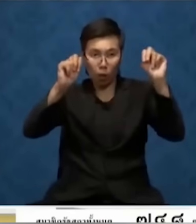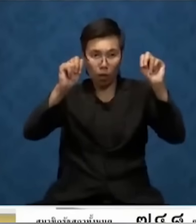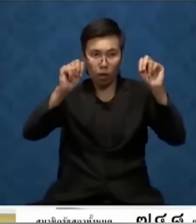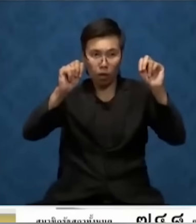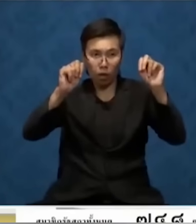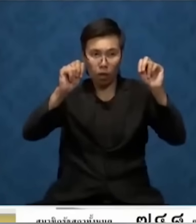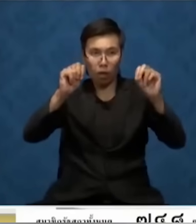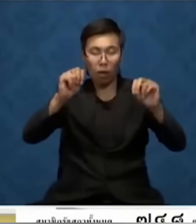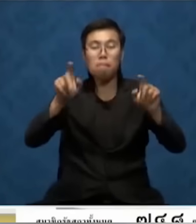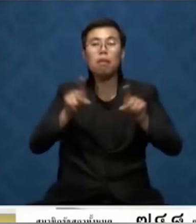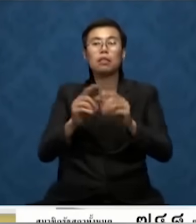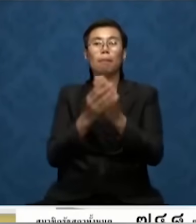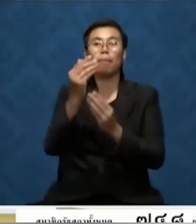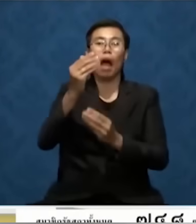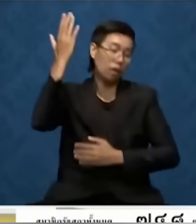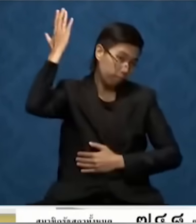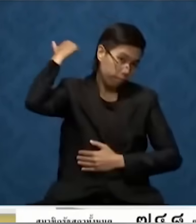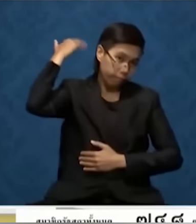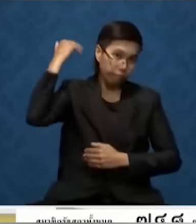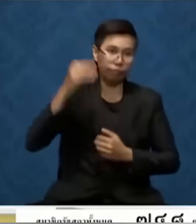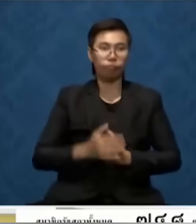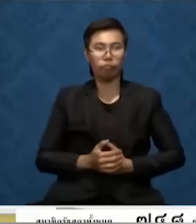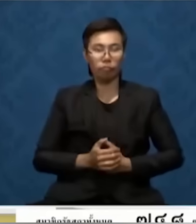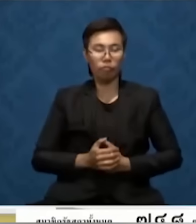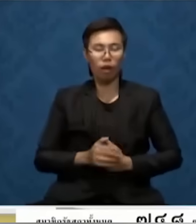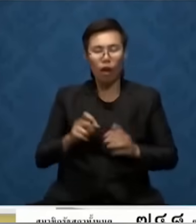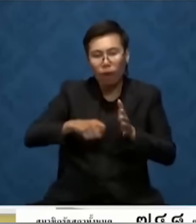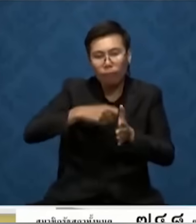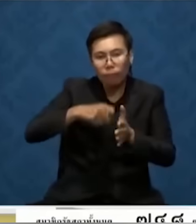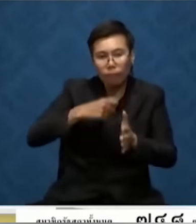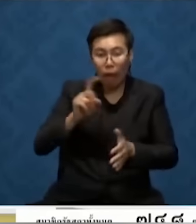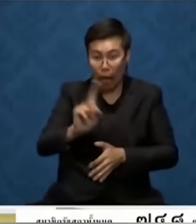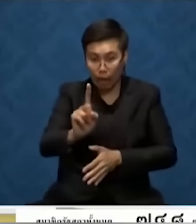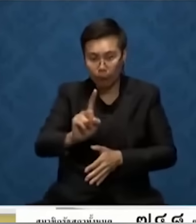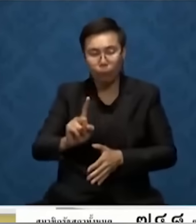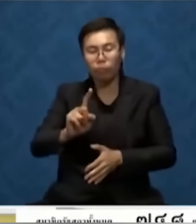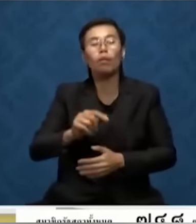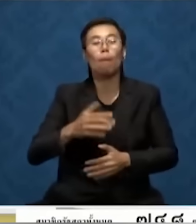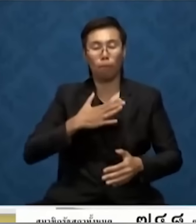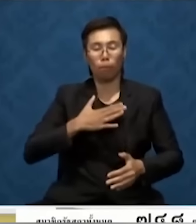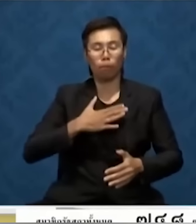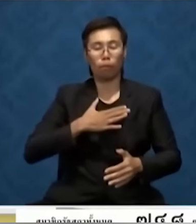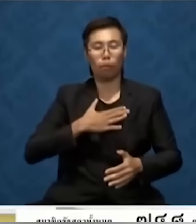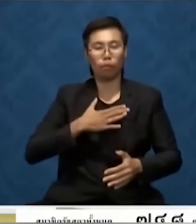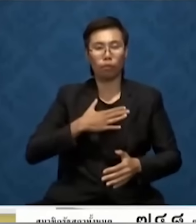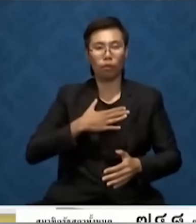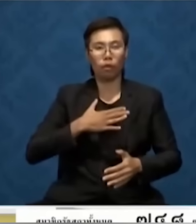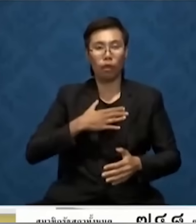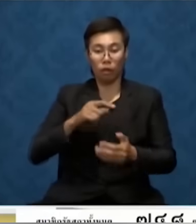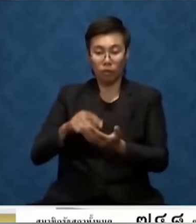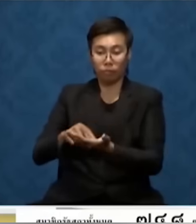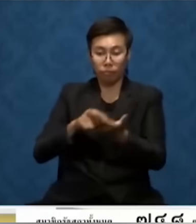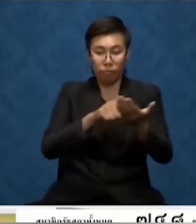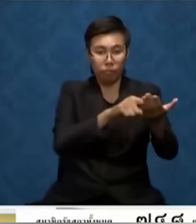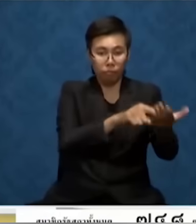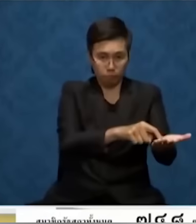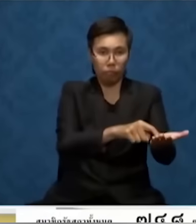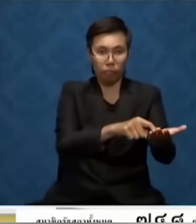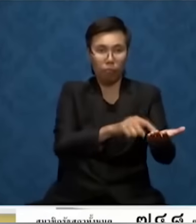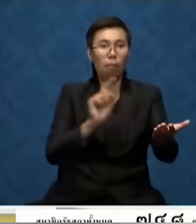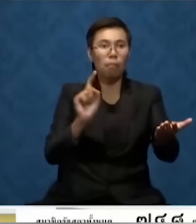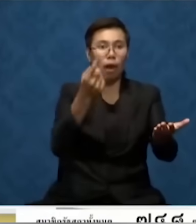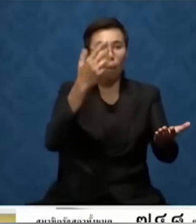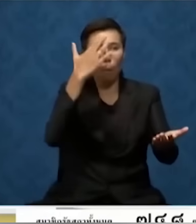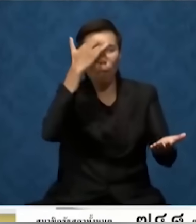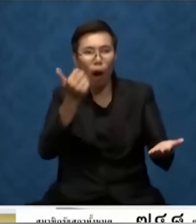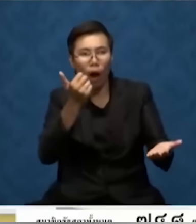เมื่อสัปดาห์ที่ผ่านมาครับท่านประธานเหตุผลนะครับที่ผมได้ขอยื่นยติในครั้งนี้เป็นเห